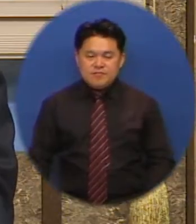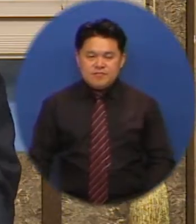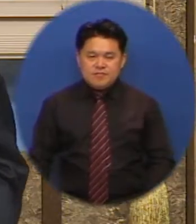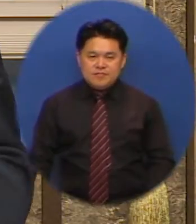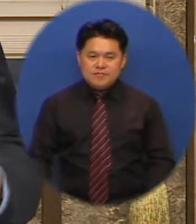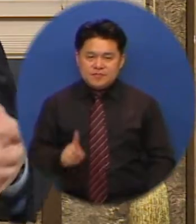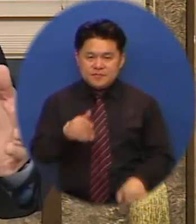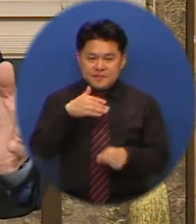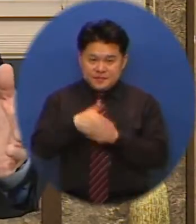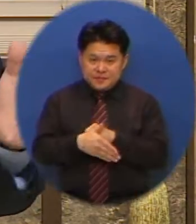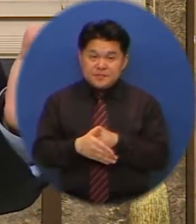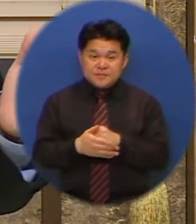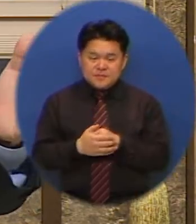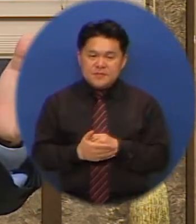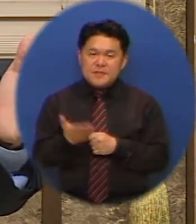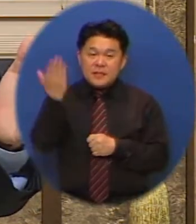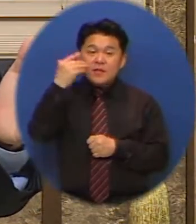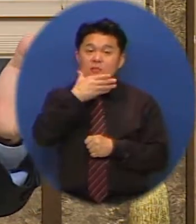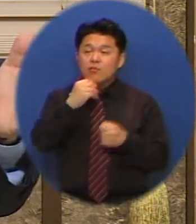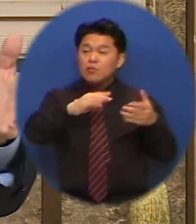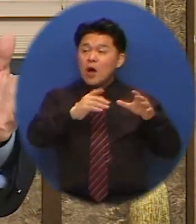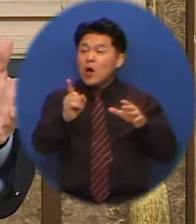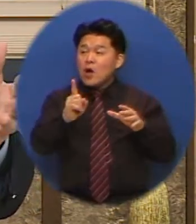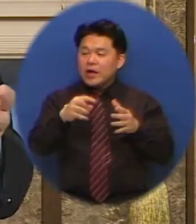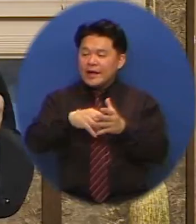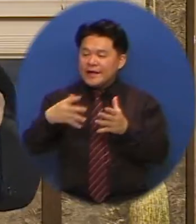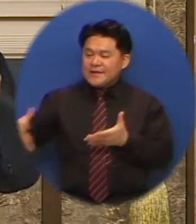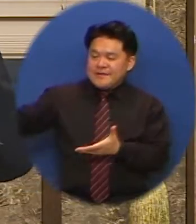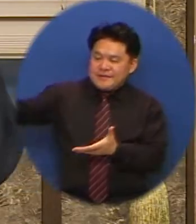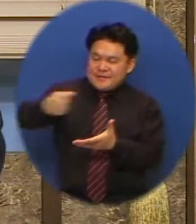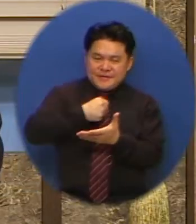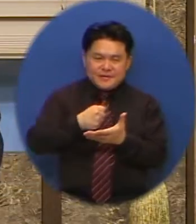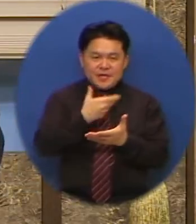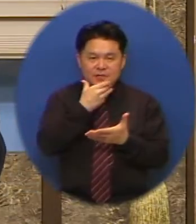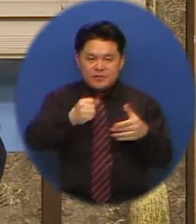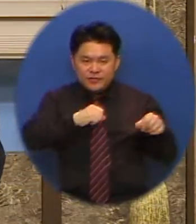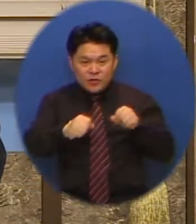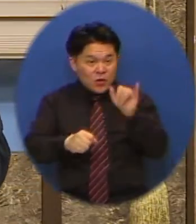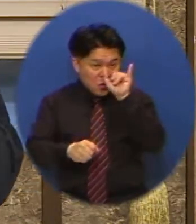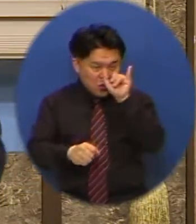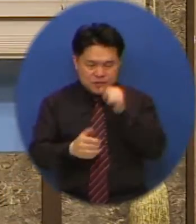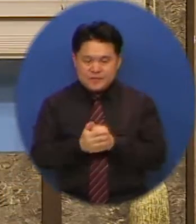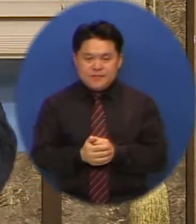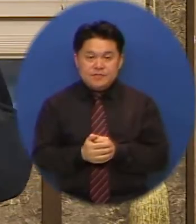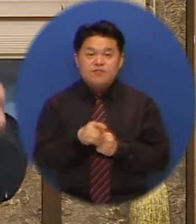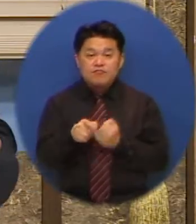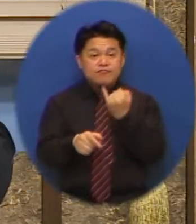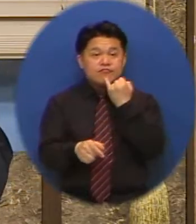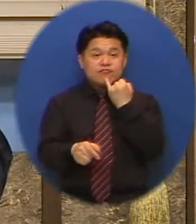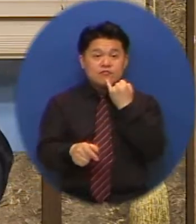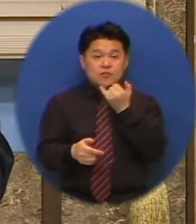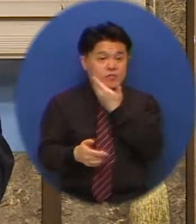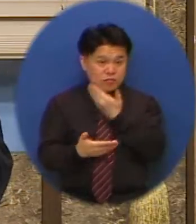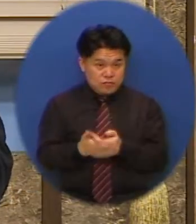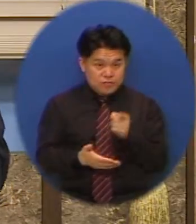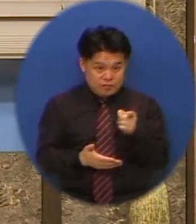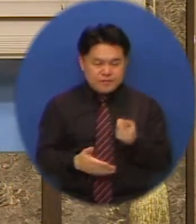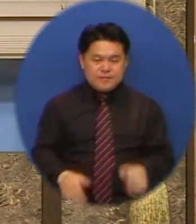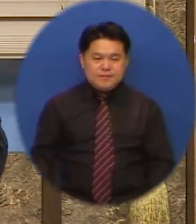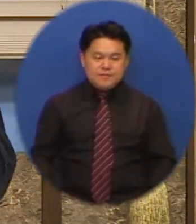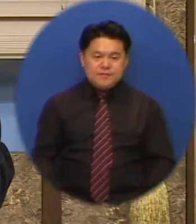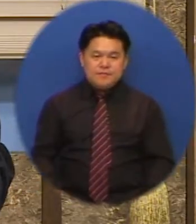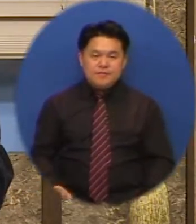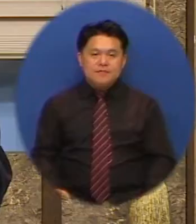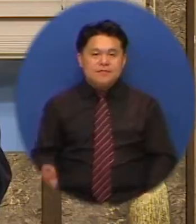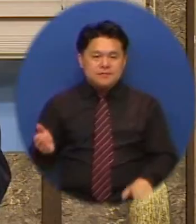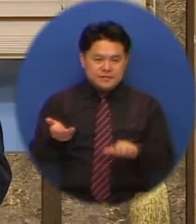그런 기존의 이제 복지국가는 세금 받아서 이렇게 하는데 그것도 물론 굉장히 중요하죠. 근데